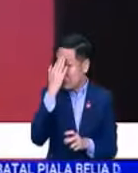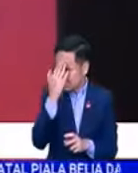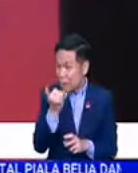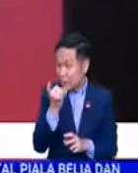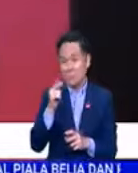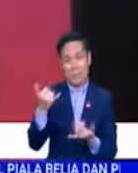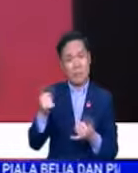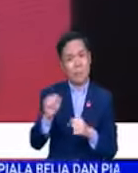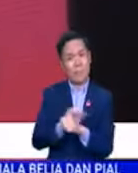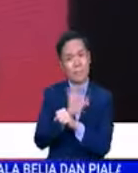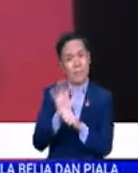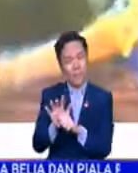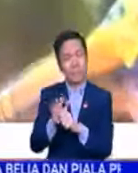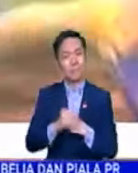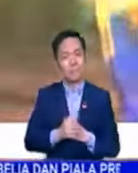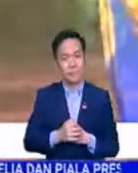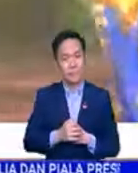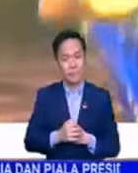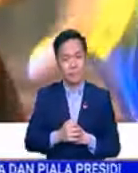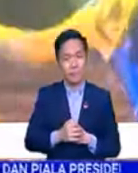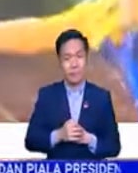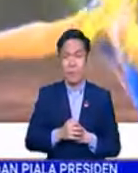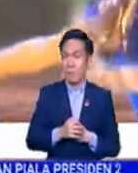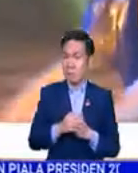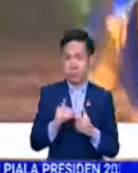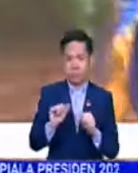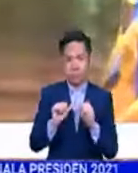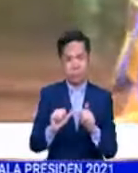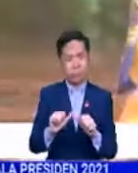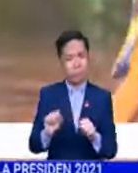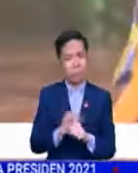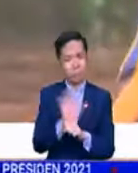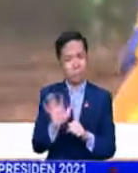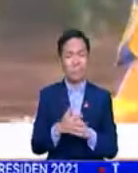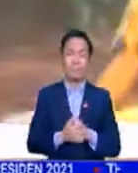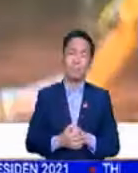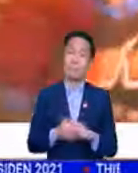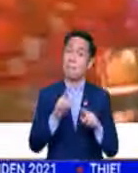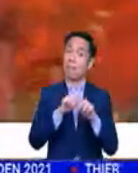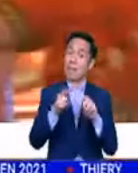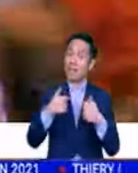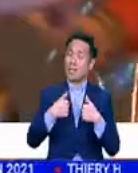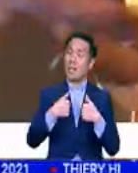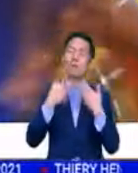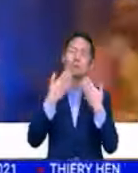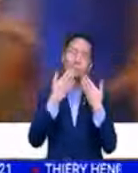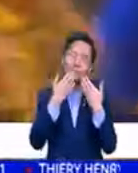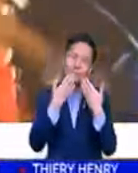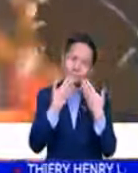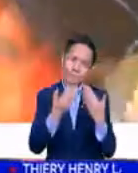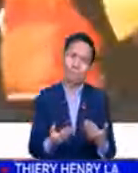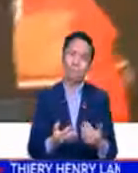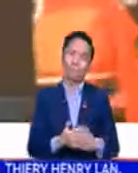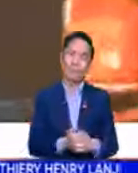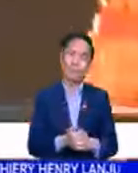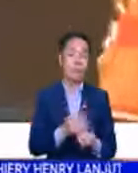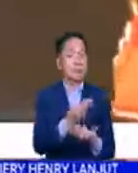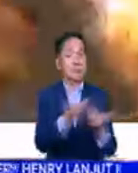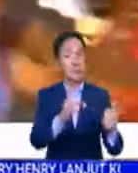yang masih belum reda. Walau bagaimanapun, saya amat berterima kasih kepada